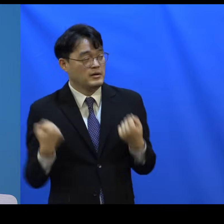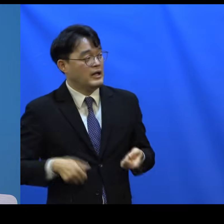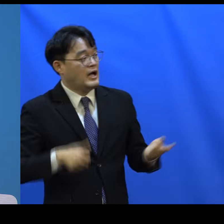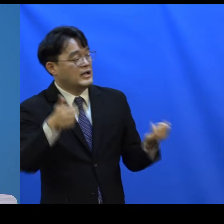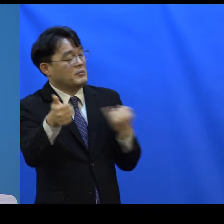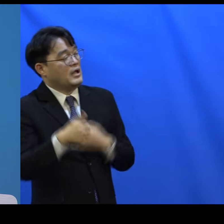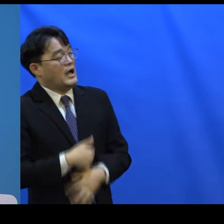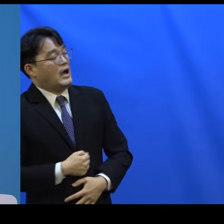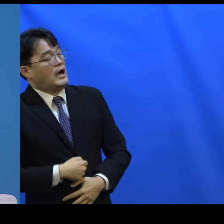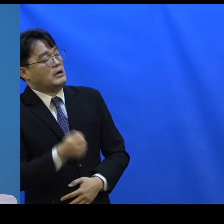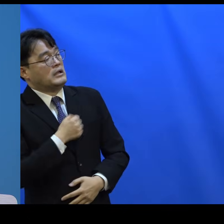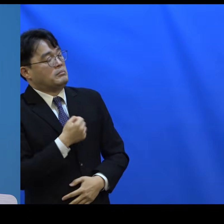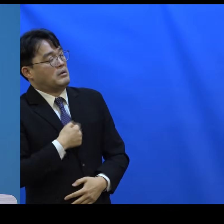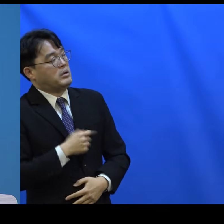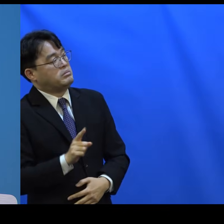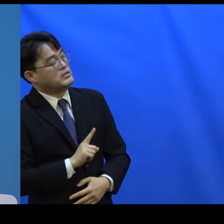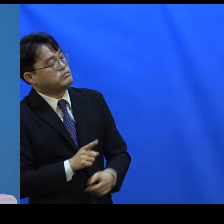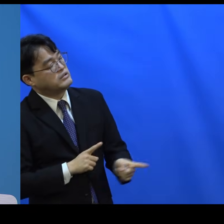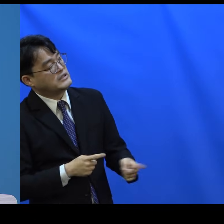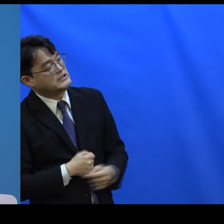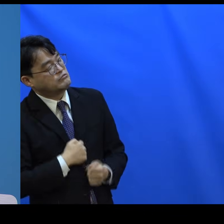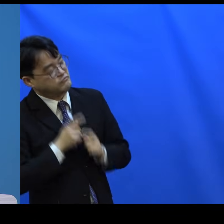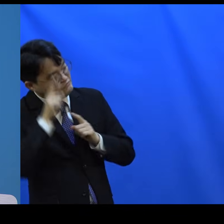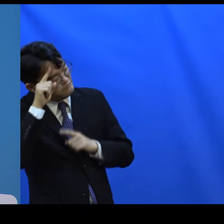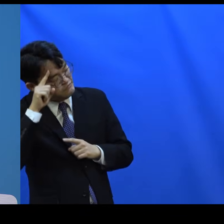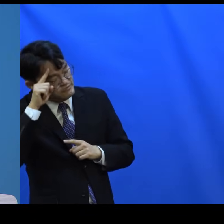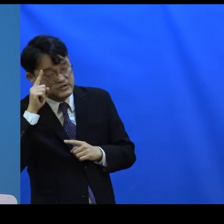그 옷인데.